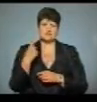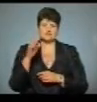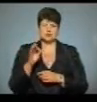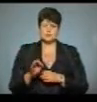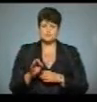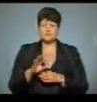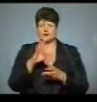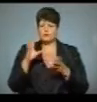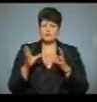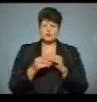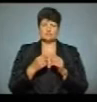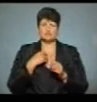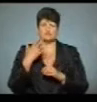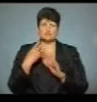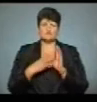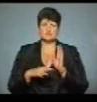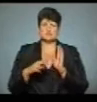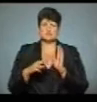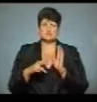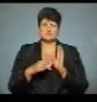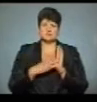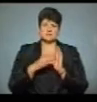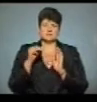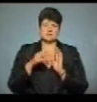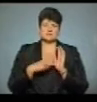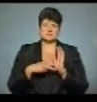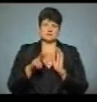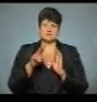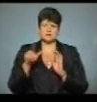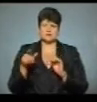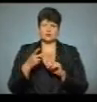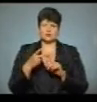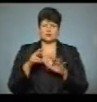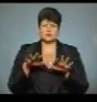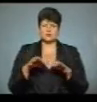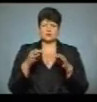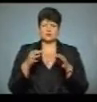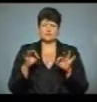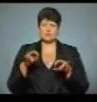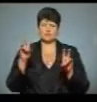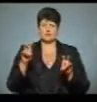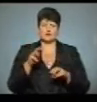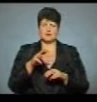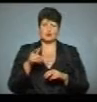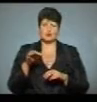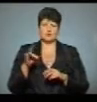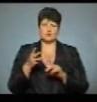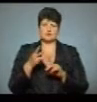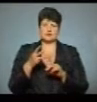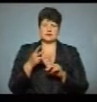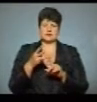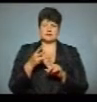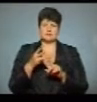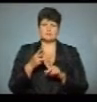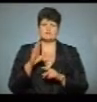окрузі проголосували 88 072 особи. На другому місці – свободівець Михайло Головко, на третьому – представник